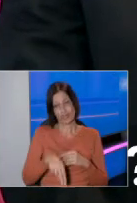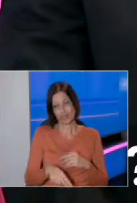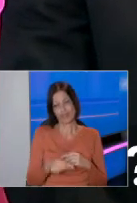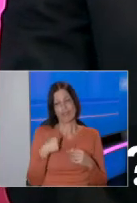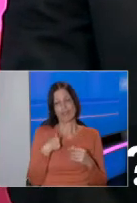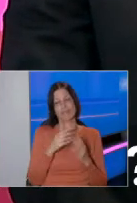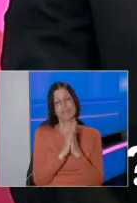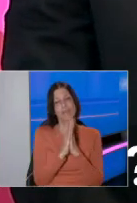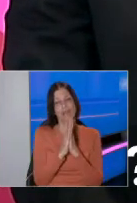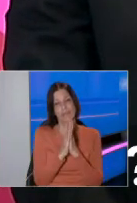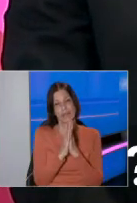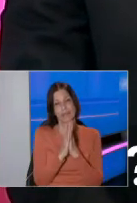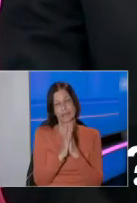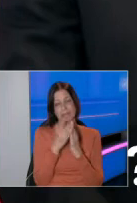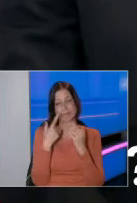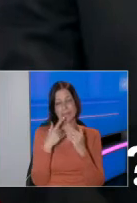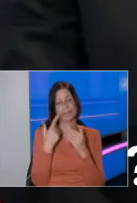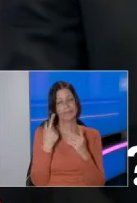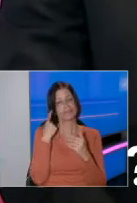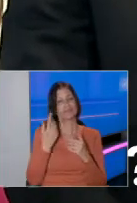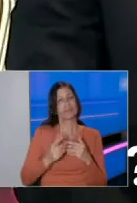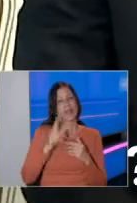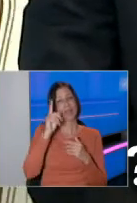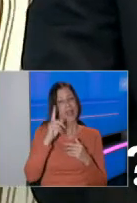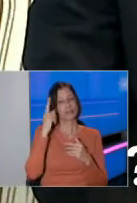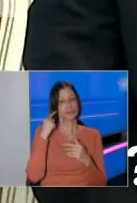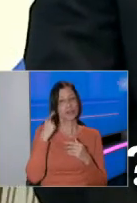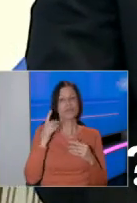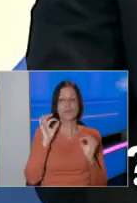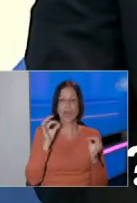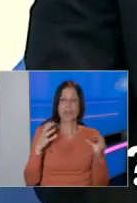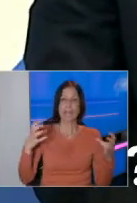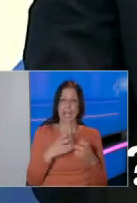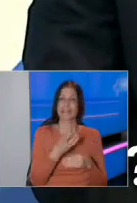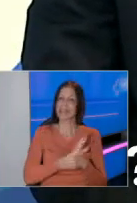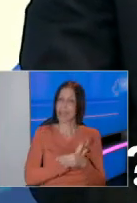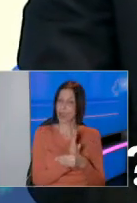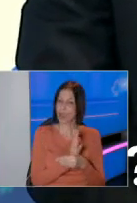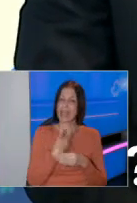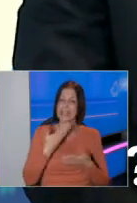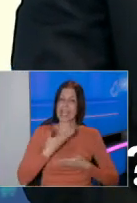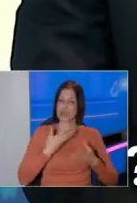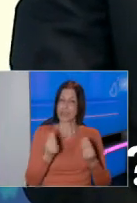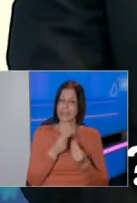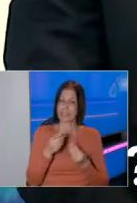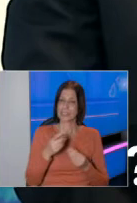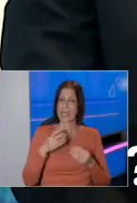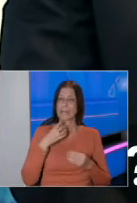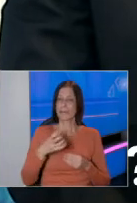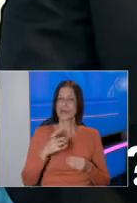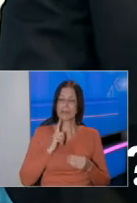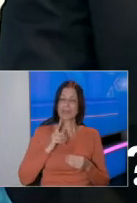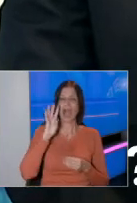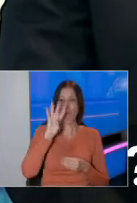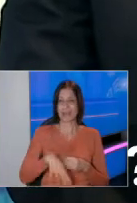שלפחות, איך נאמר, בחלונות הגבוהים, ובעיקר בקבינט הקורונה, התייחסו גם לעניין הזה, מעונות הפרטיים,